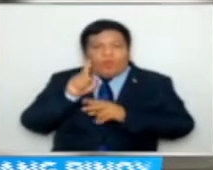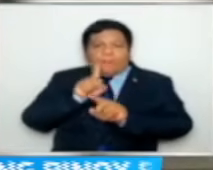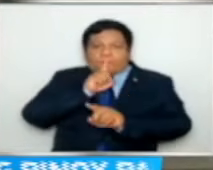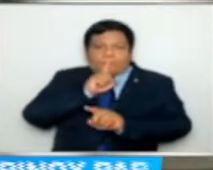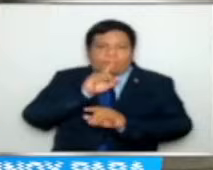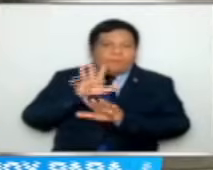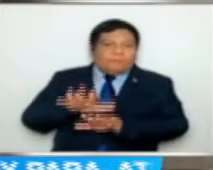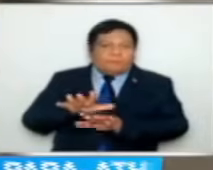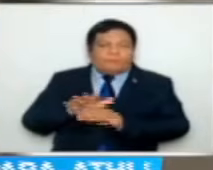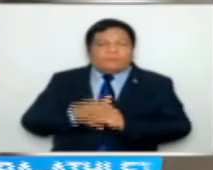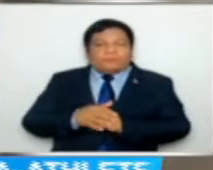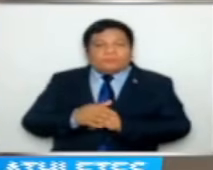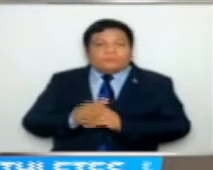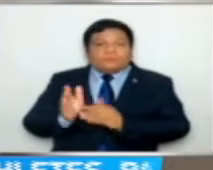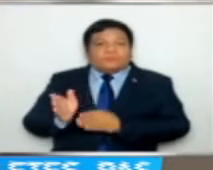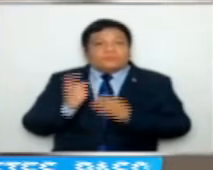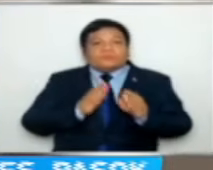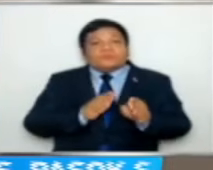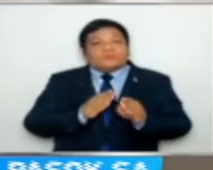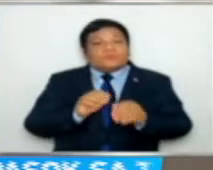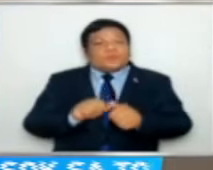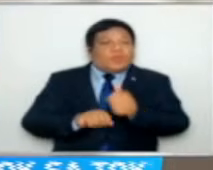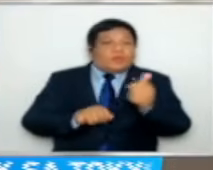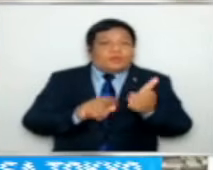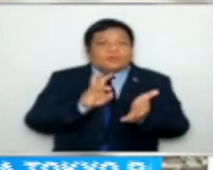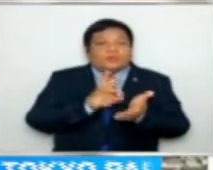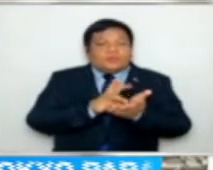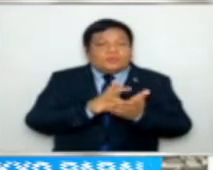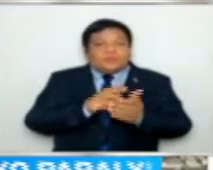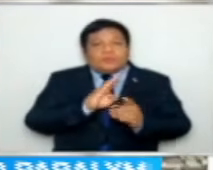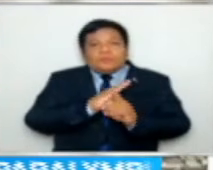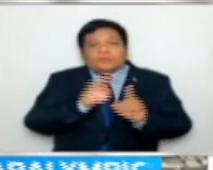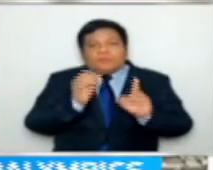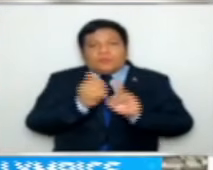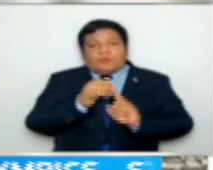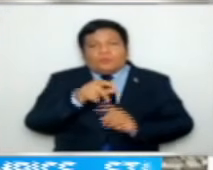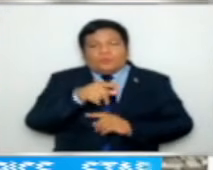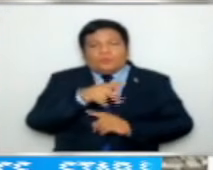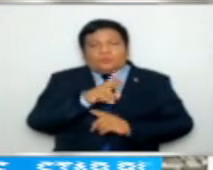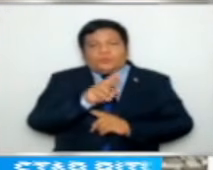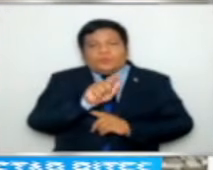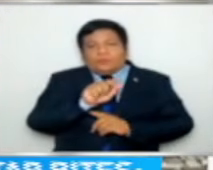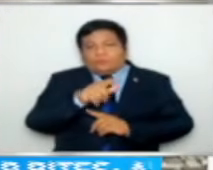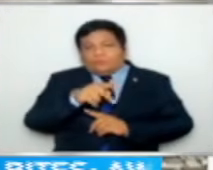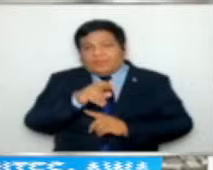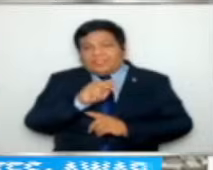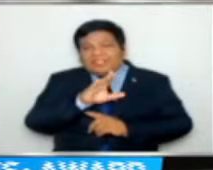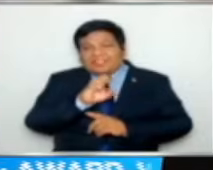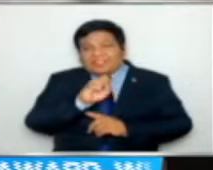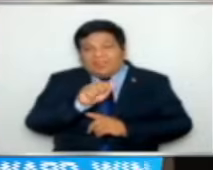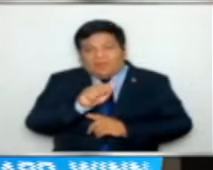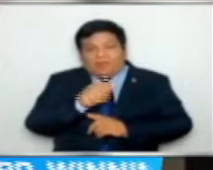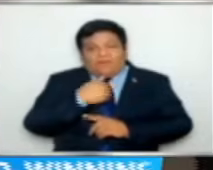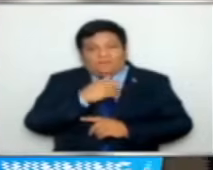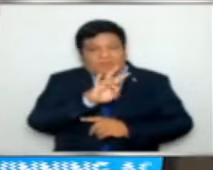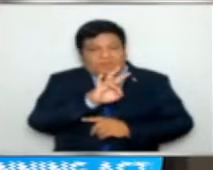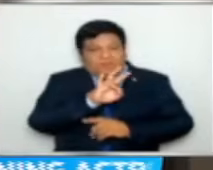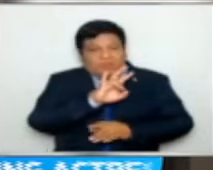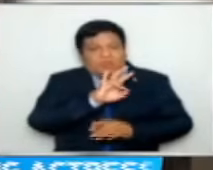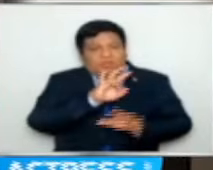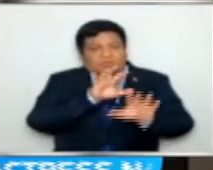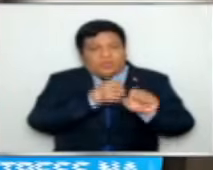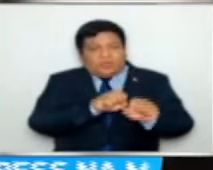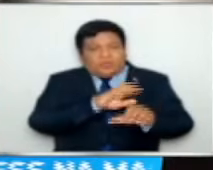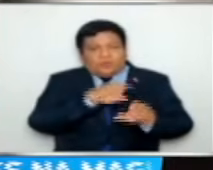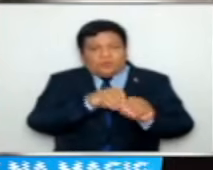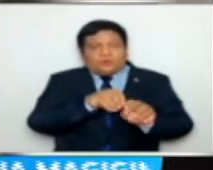Sa isa namang raid sa isa pang drug den sa Barangay Punta Princesa, 7 ang arestado. Kabilang sa kanila ang mag-asawang drug den